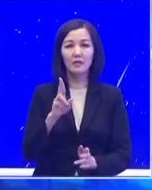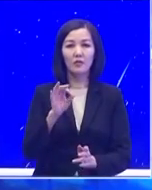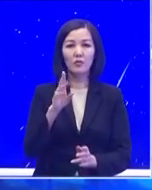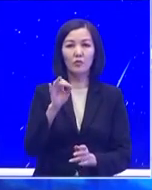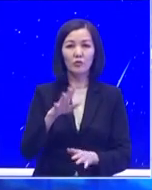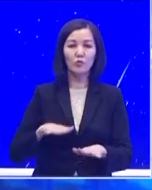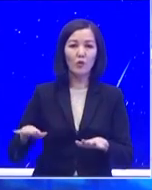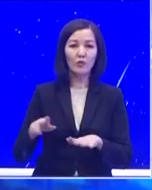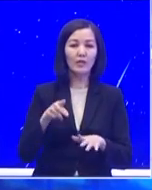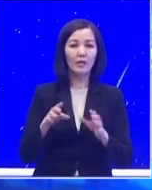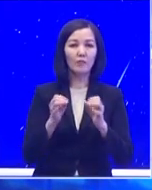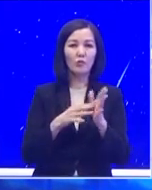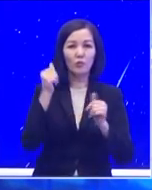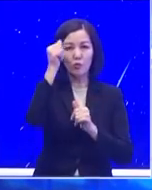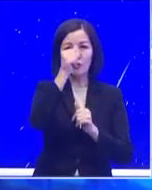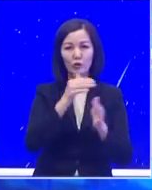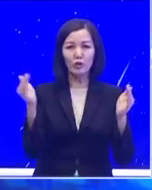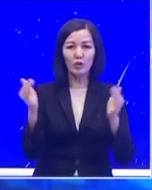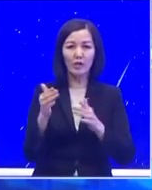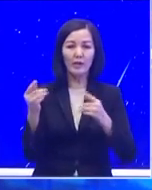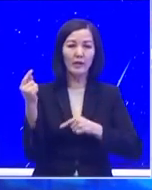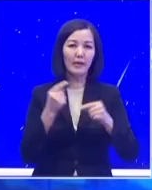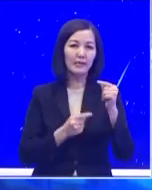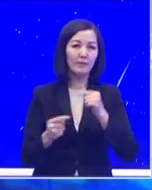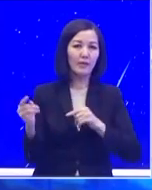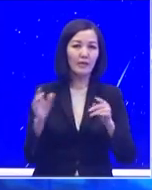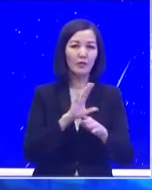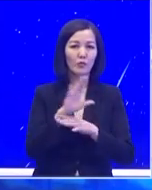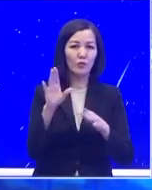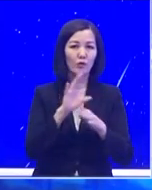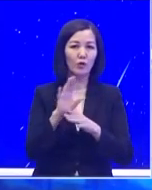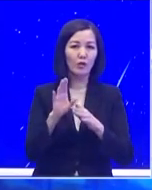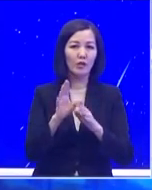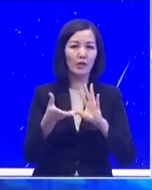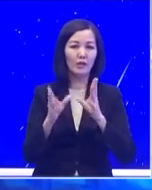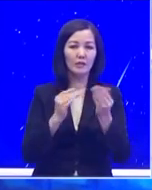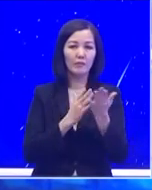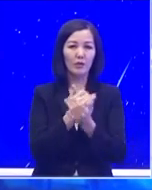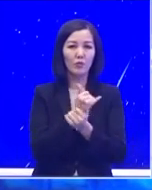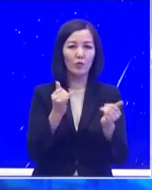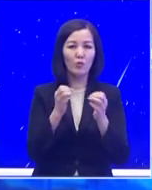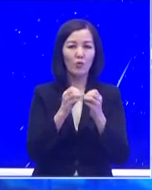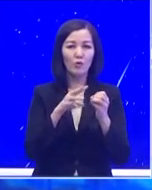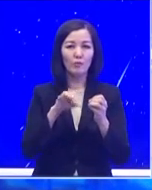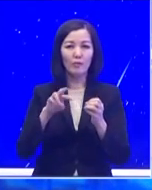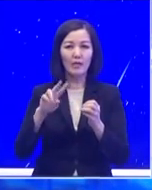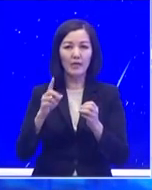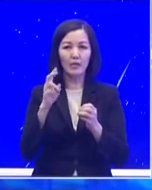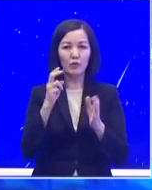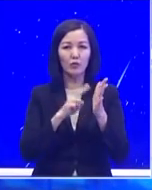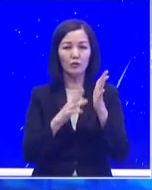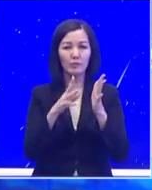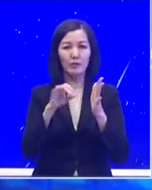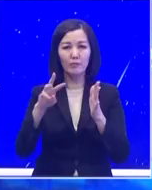Көксу ауданында 2019 жылы шағын кәсіпкерлікте өндірілген өнім мен көрсетілген қызмет көлемі 10 миллиард